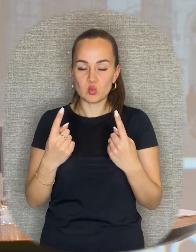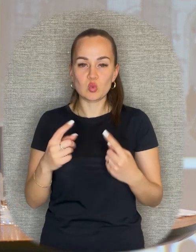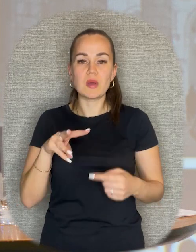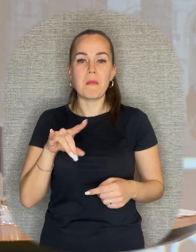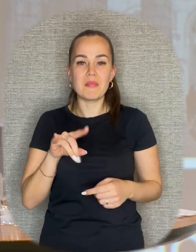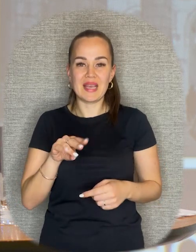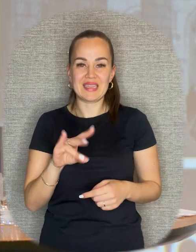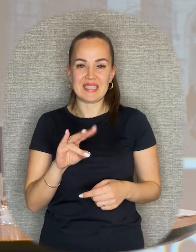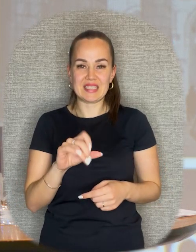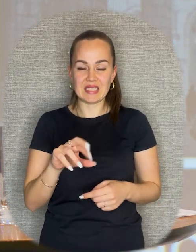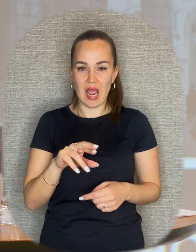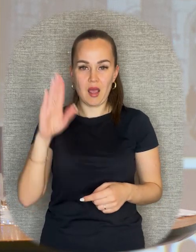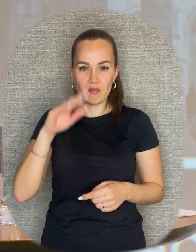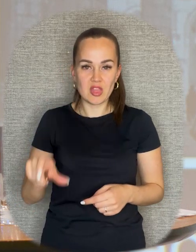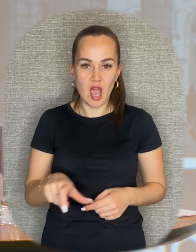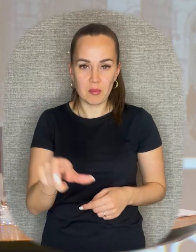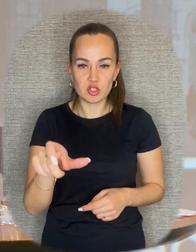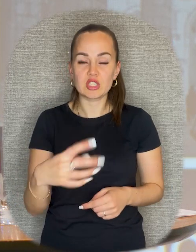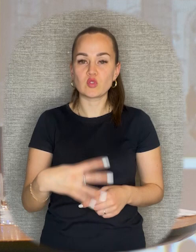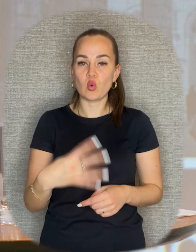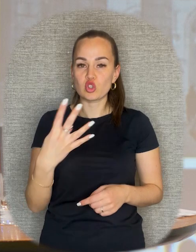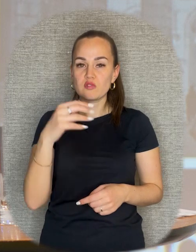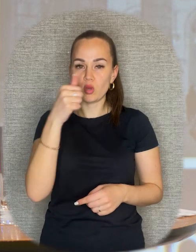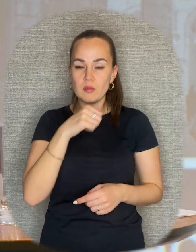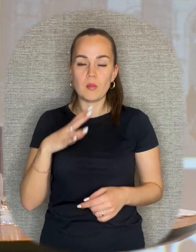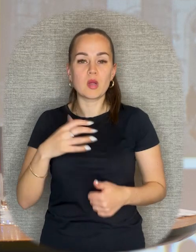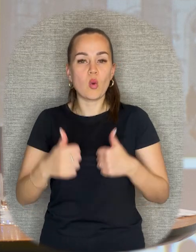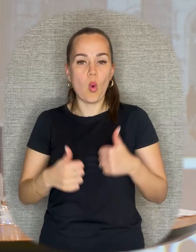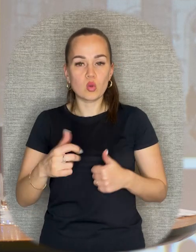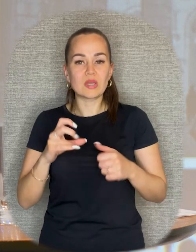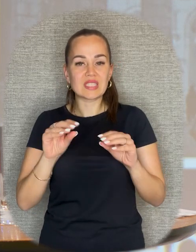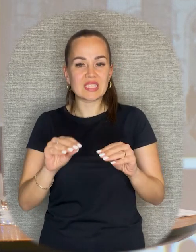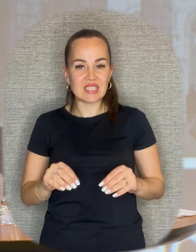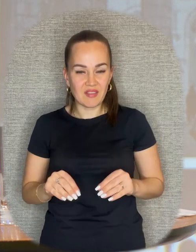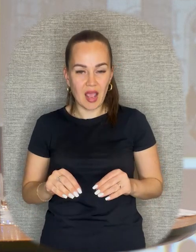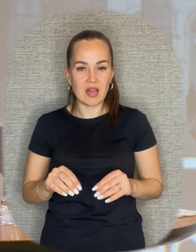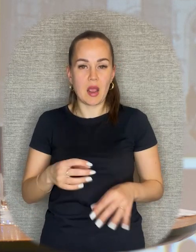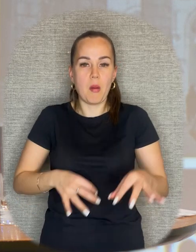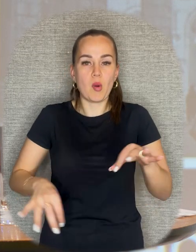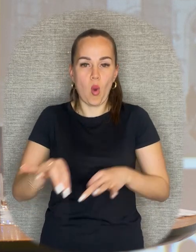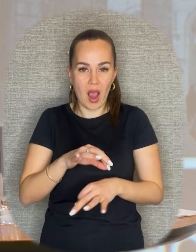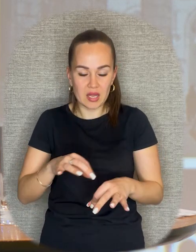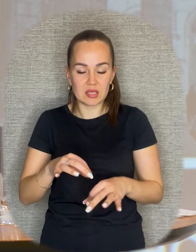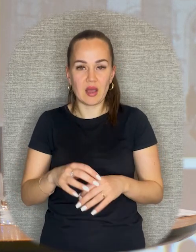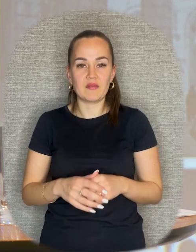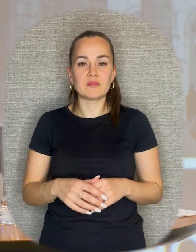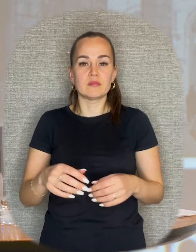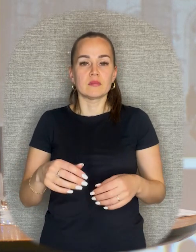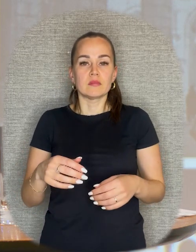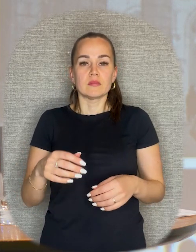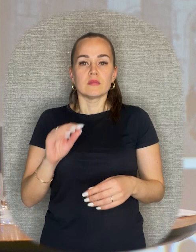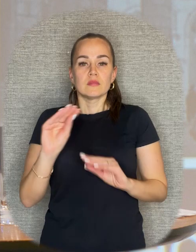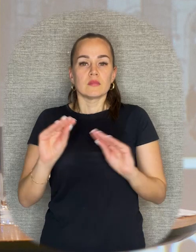канала позже в сентябре был объявлен конкурс на реконструкцию Мытнинской набережной в сорок